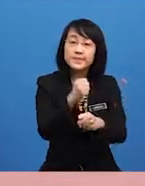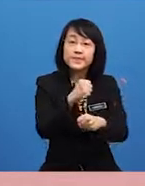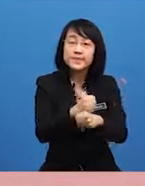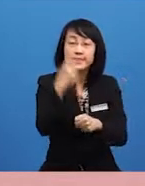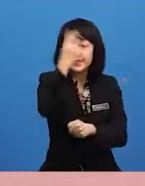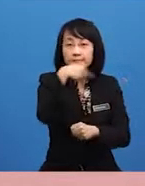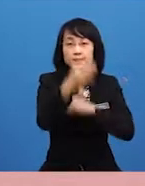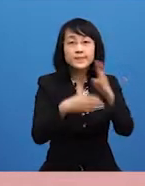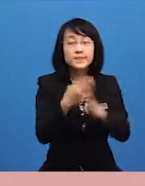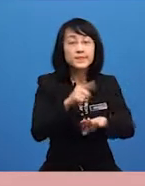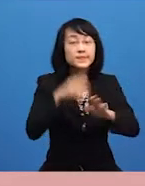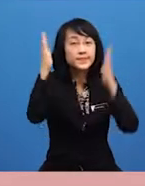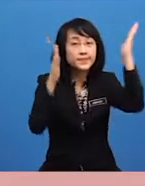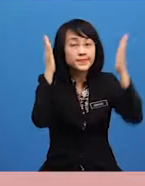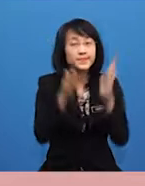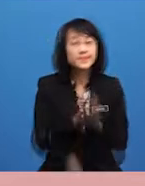di Malaysia.